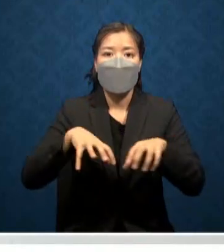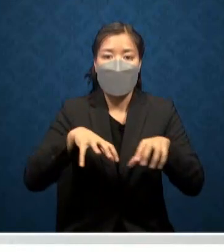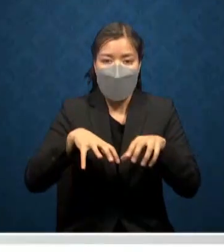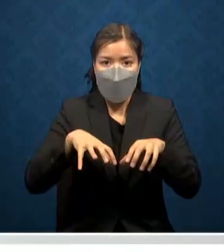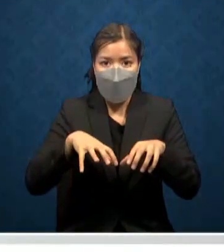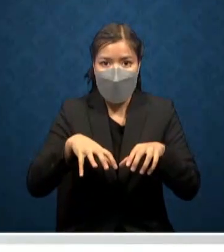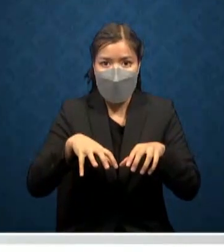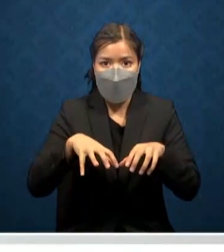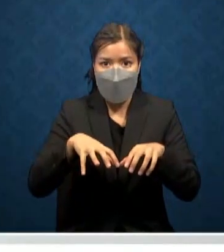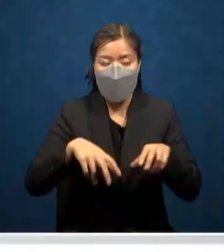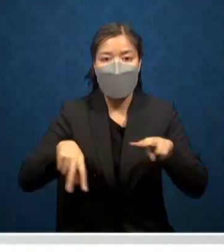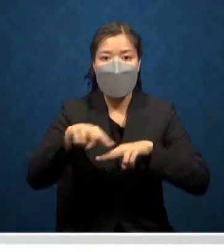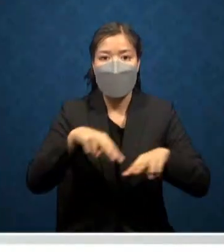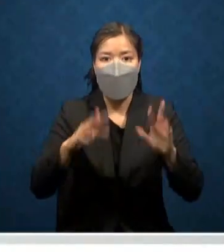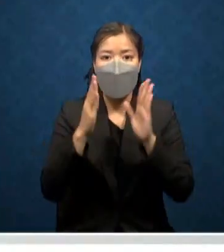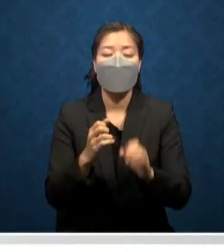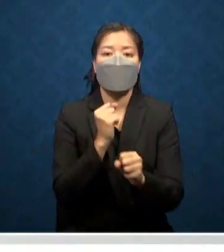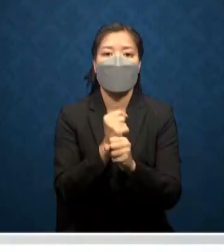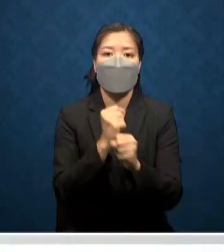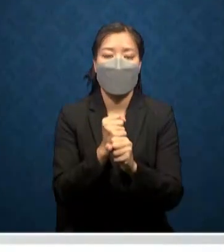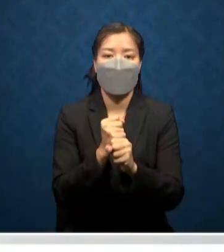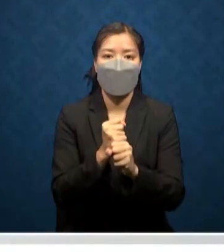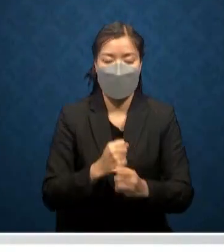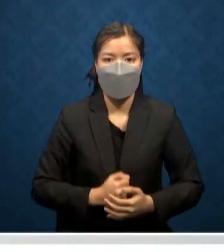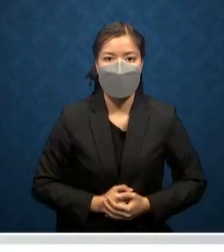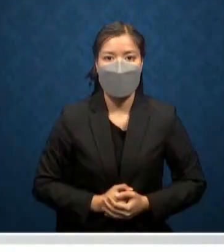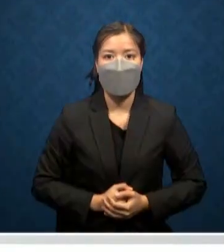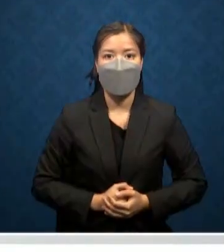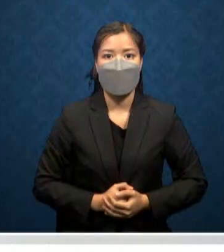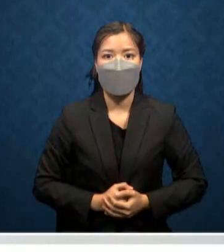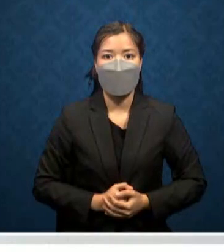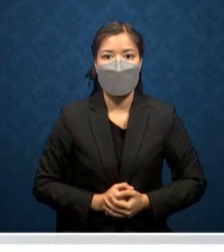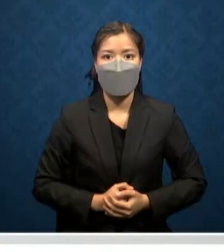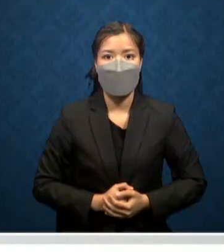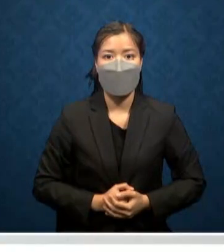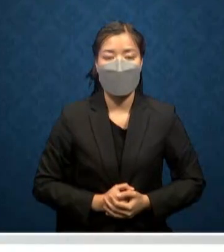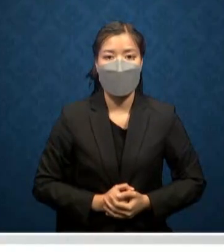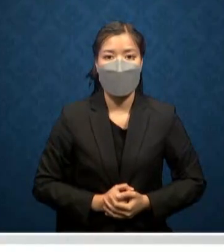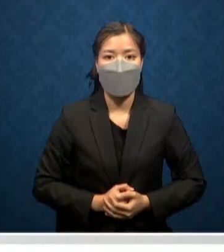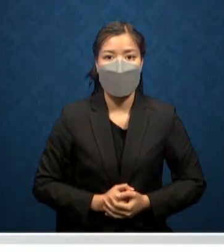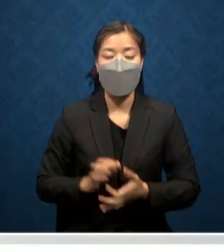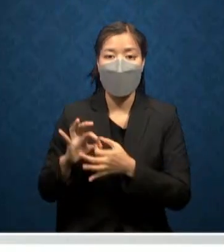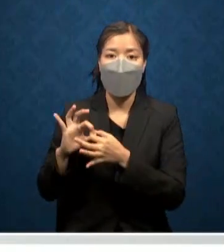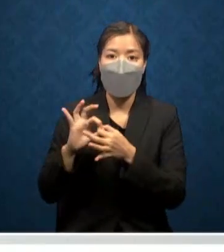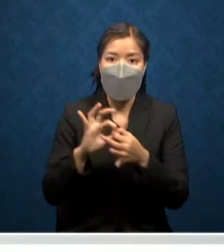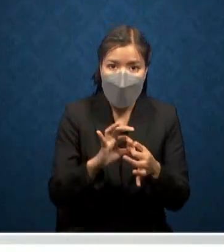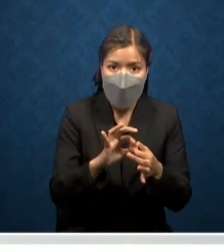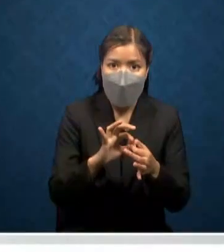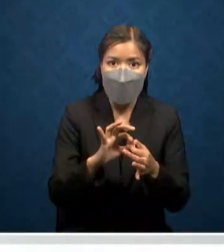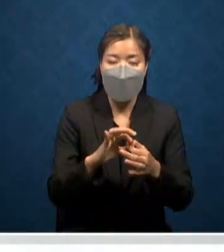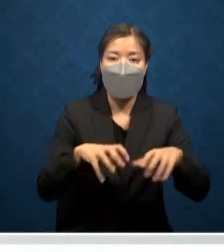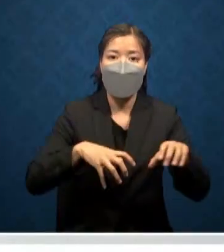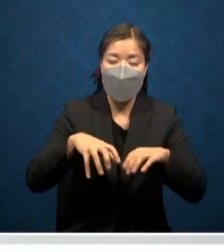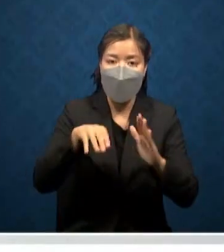ตรงนี้จึงเป็นเรื่องที่เกี่ยวกับอาการดำเนินการของสำนักงาน